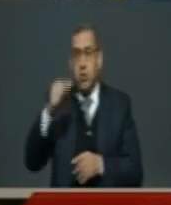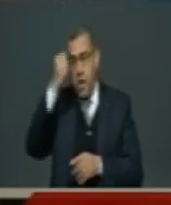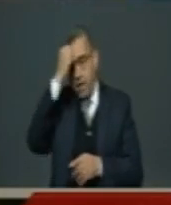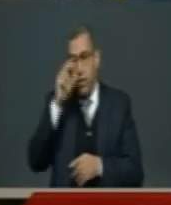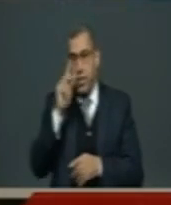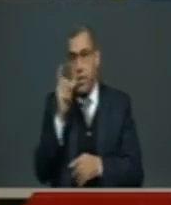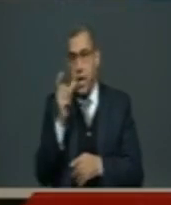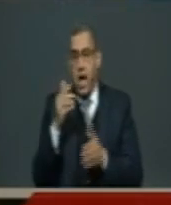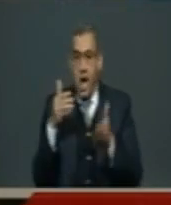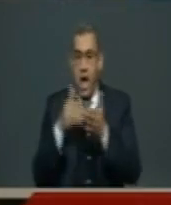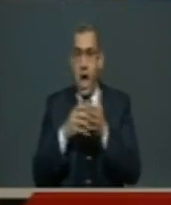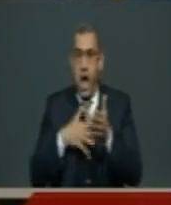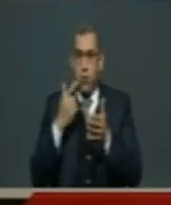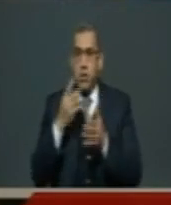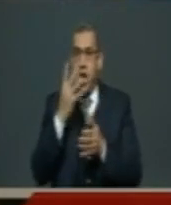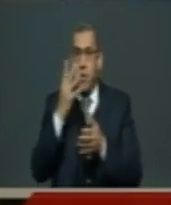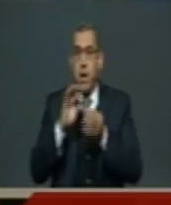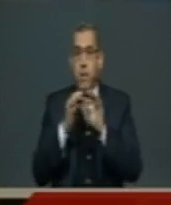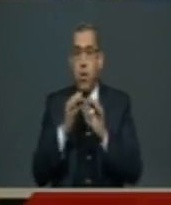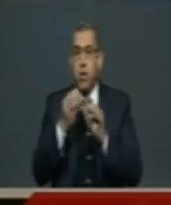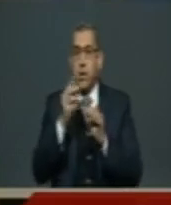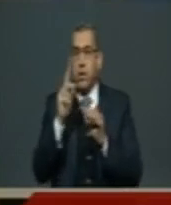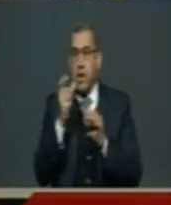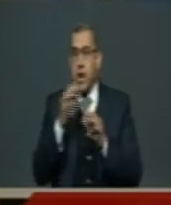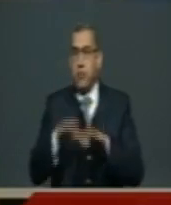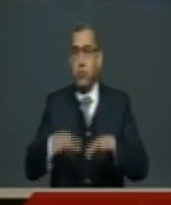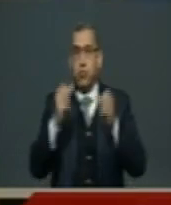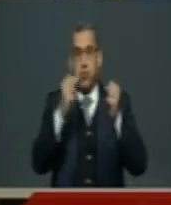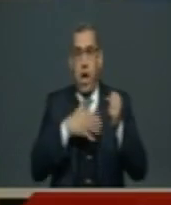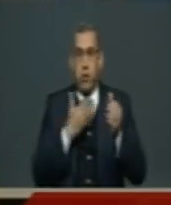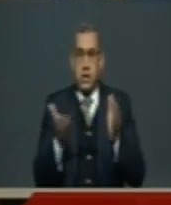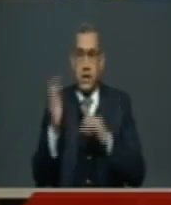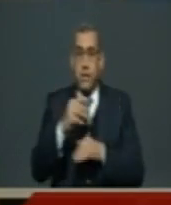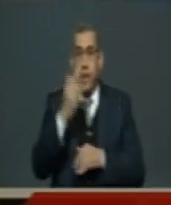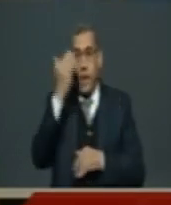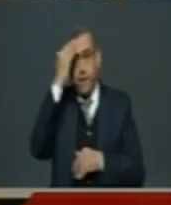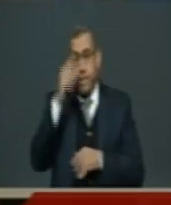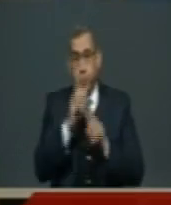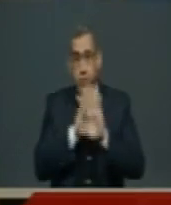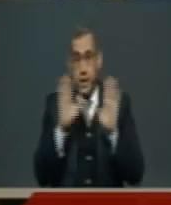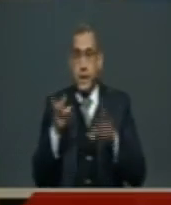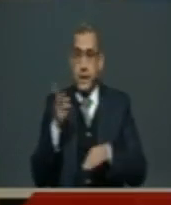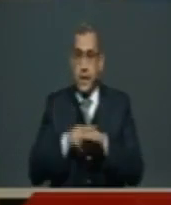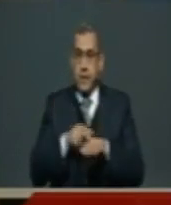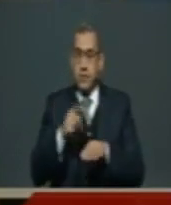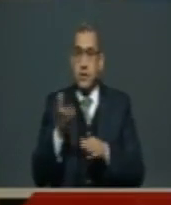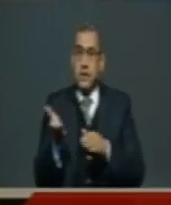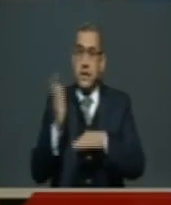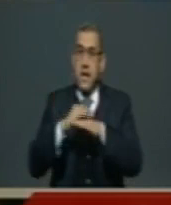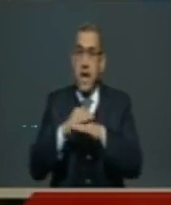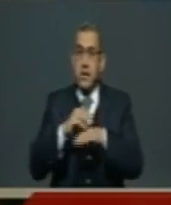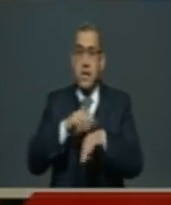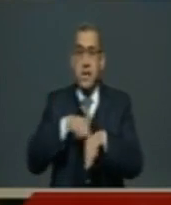إلى 4 مليون طن ساعات تخزينية. ليس فقط كذلك، ولكن تم إضافة ساعات تخزينية